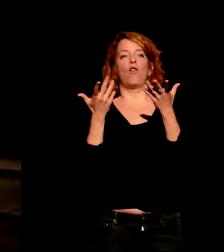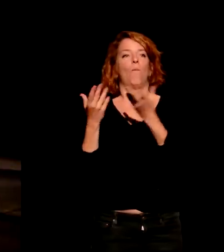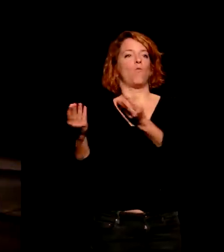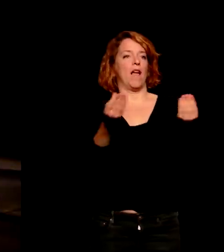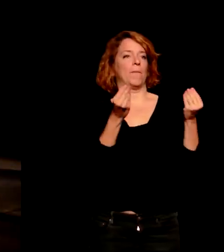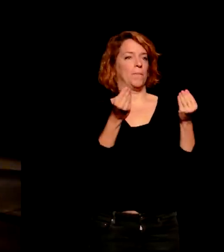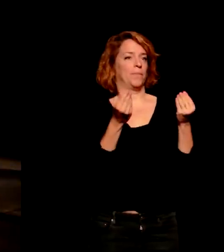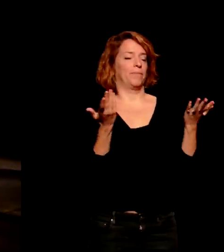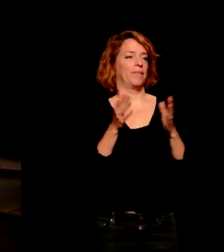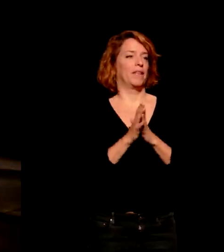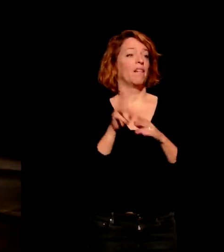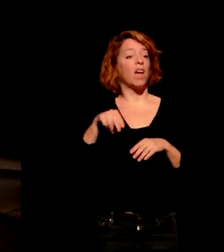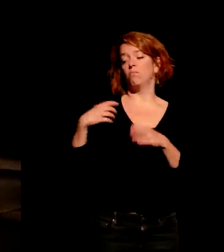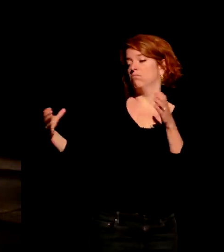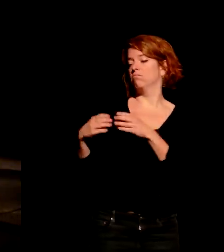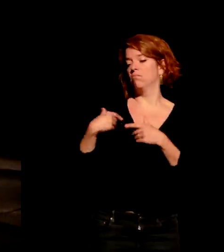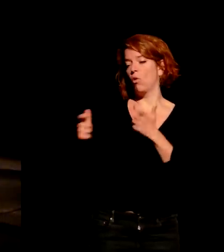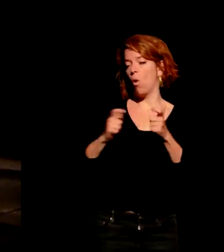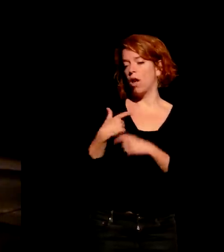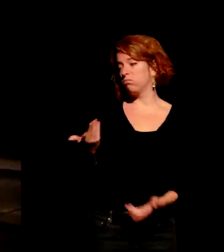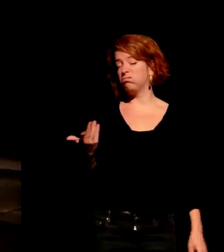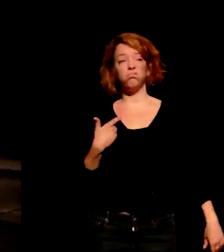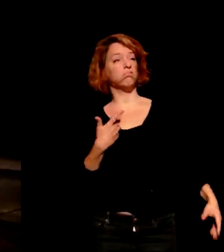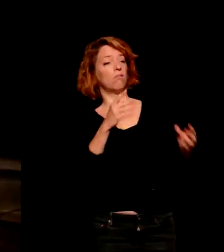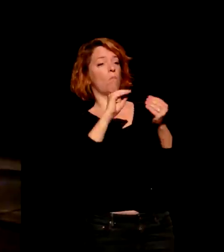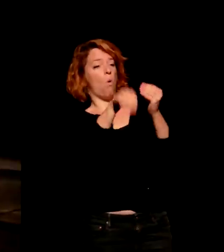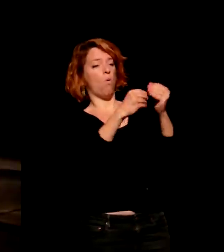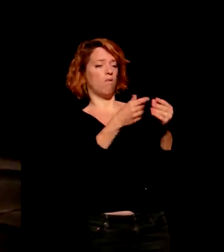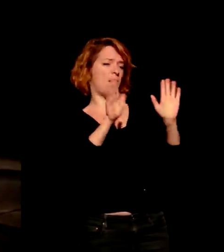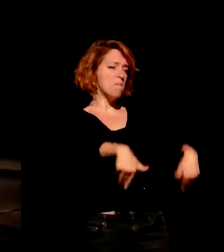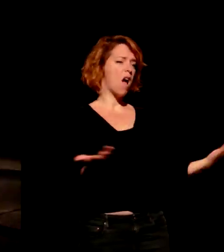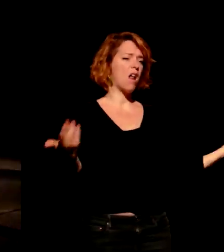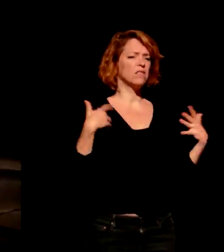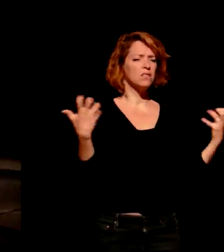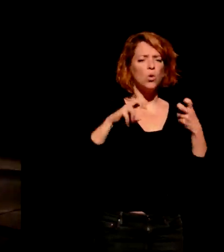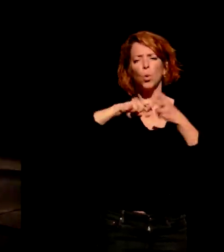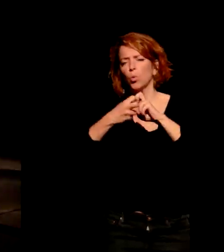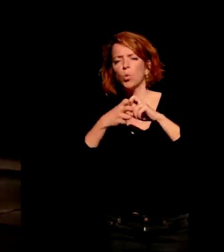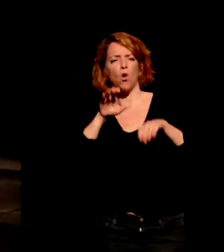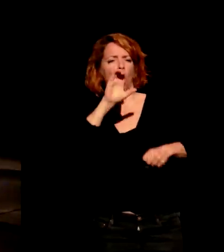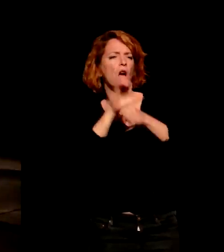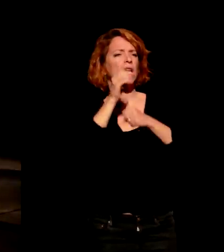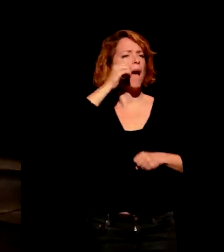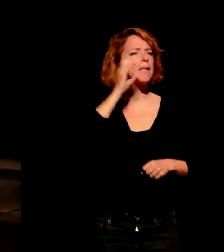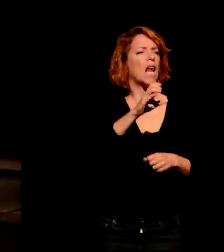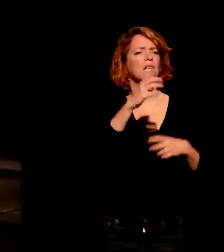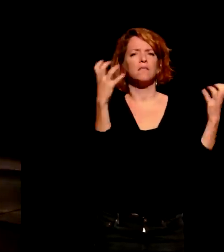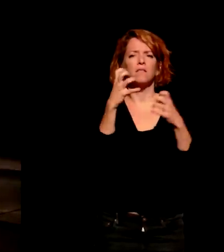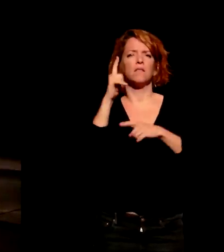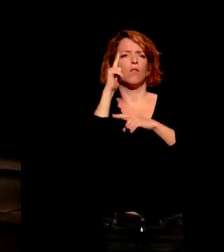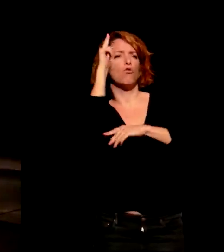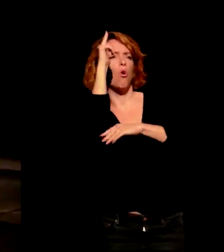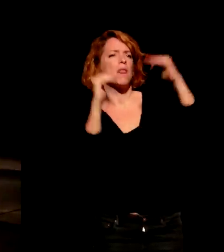Ouais, avec un paquet de collègues, on se disait le monde va mal, quoi. On veut revendiquer une structure anticapitaliste, changer le monde, voilà, se battre contre les dominations.